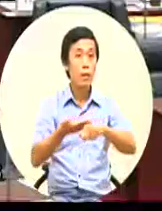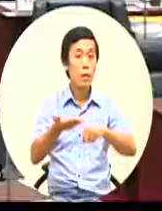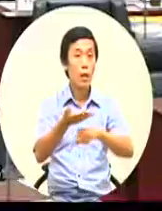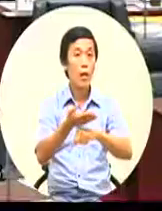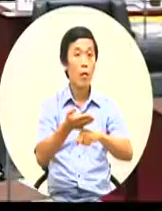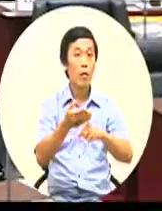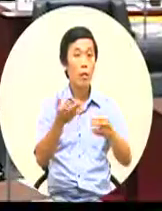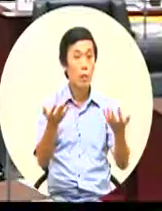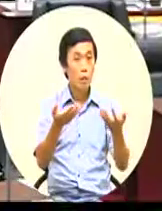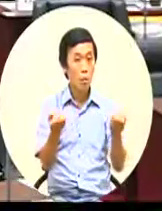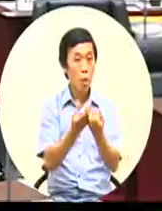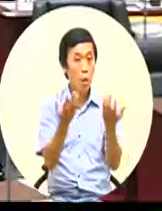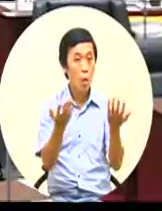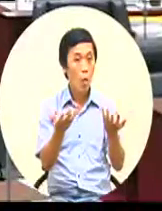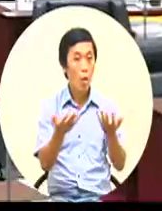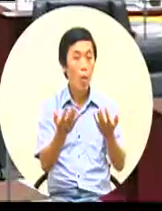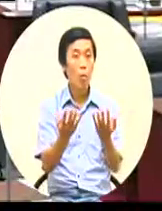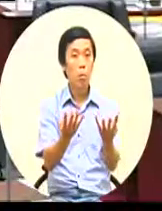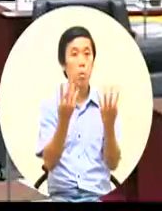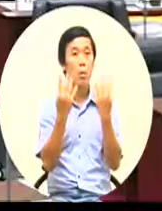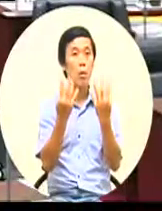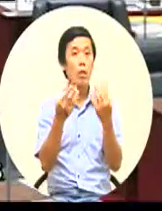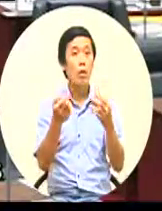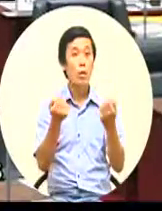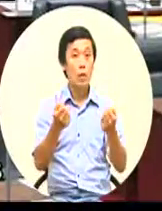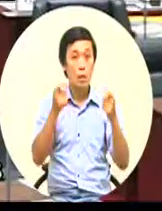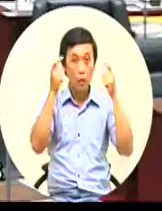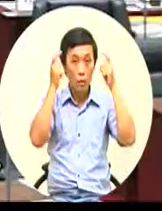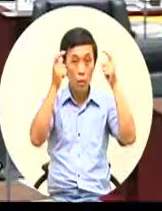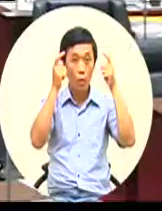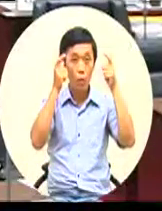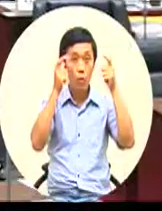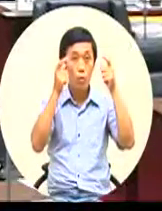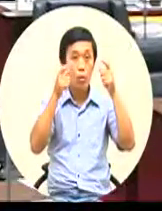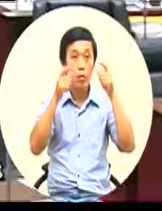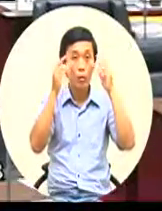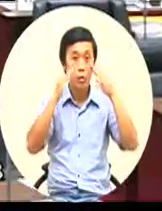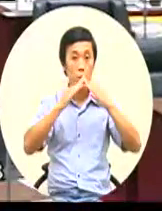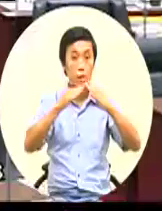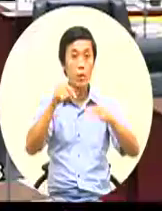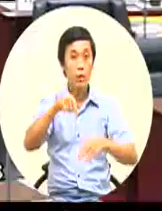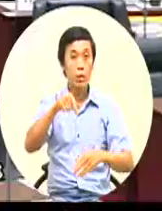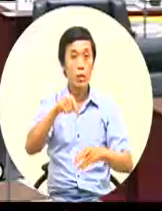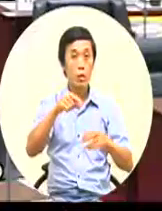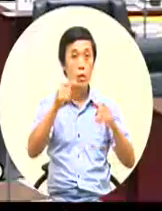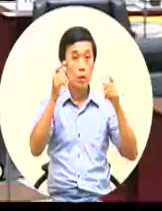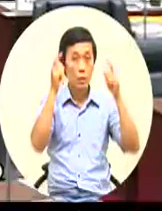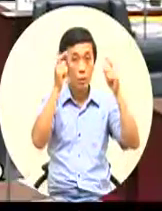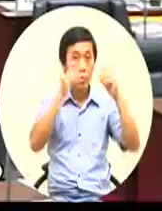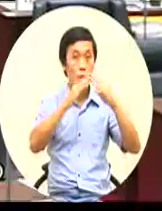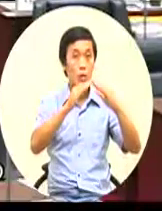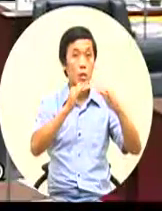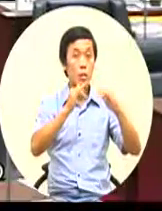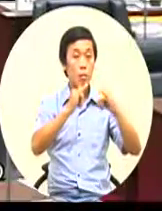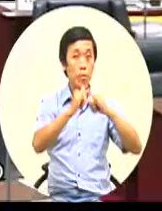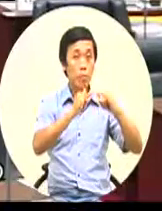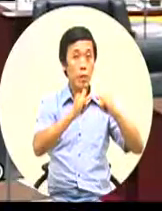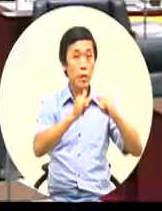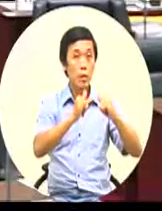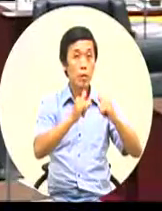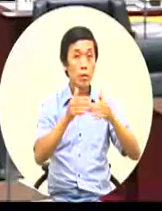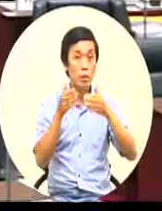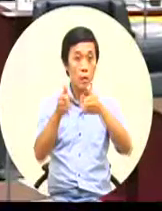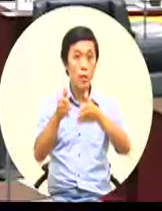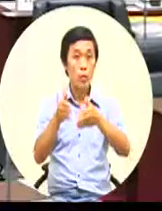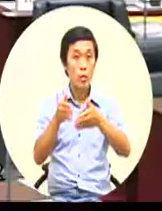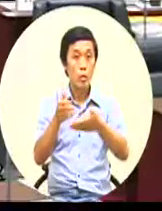龙，在高雄这受到咱高雄百姓这更加的尊重和